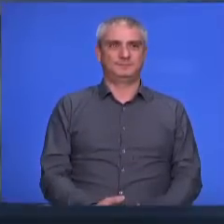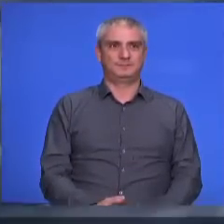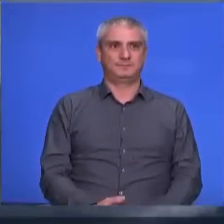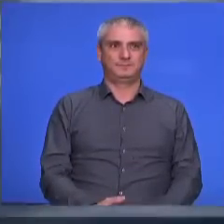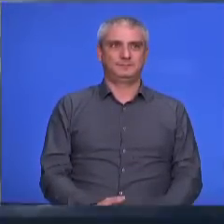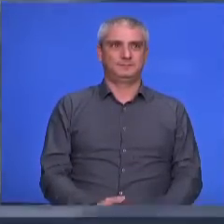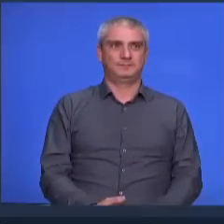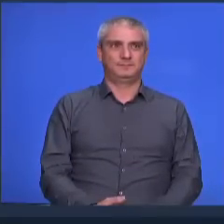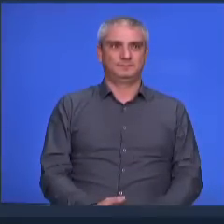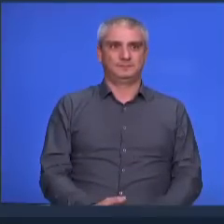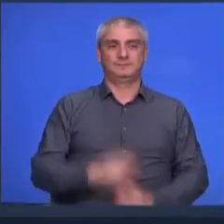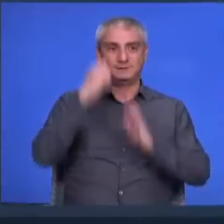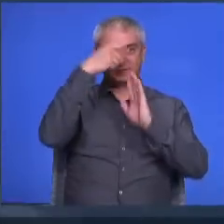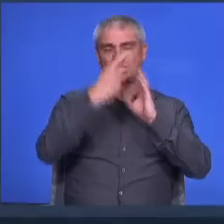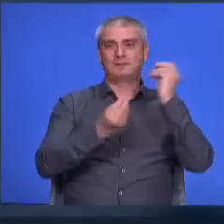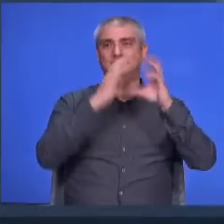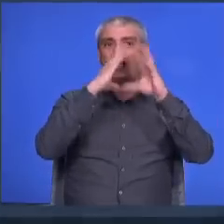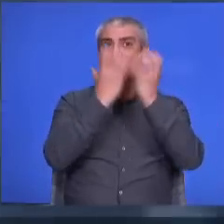סרטונים שלו משחק בכדור.